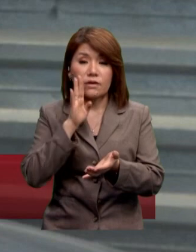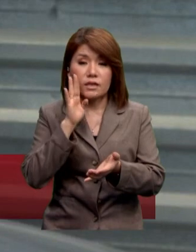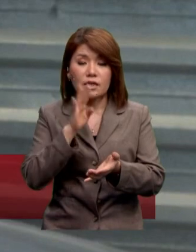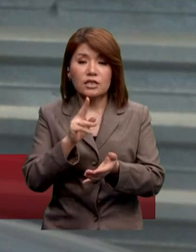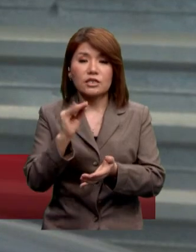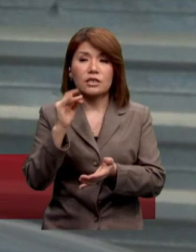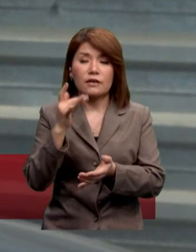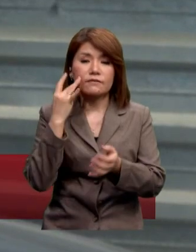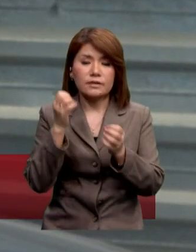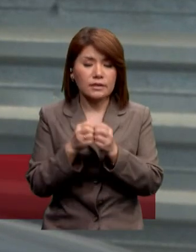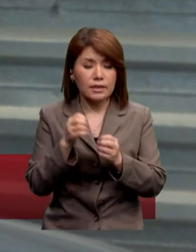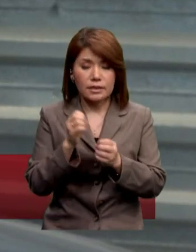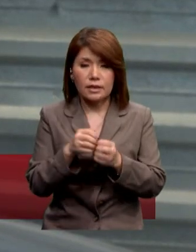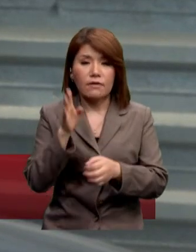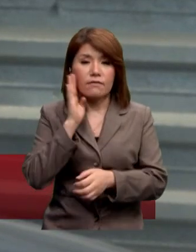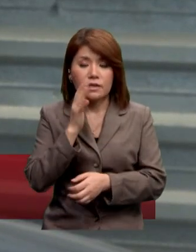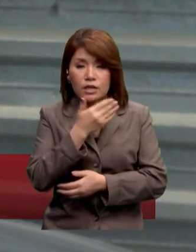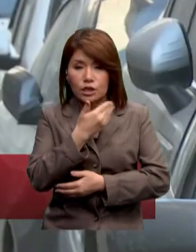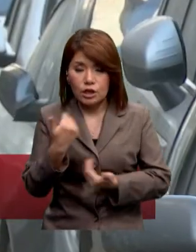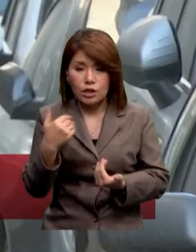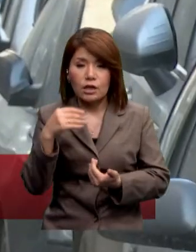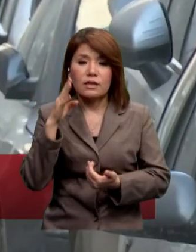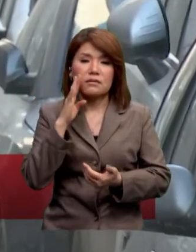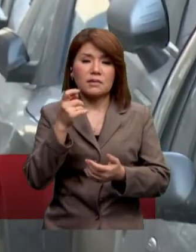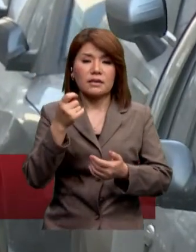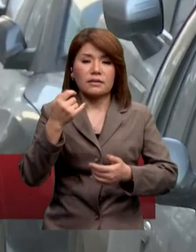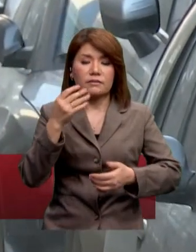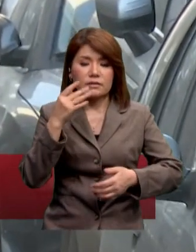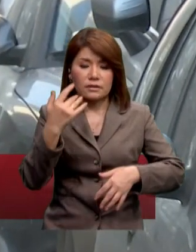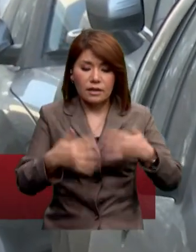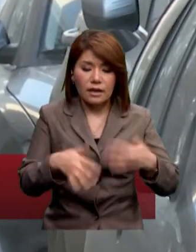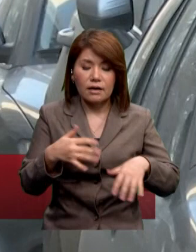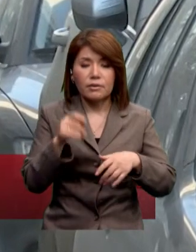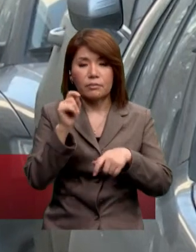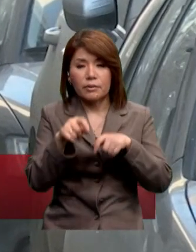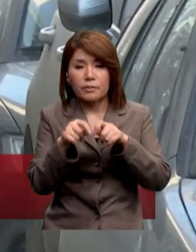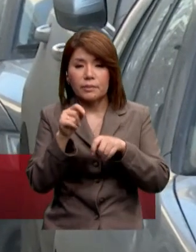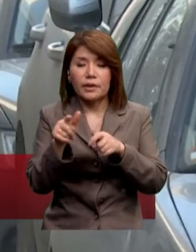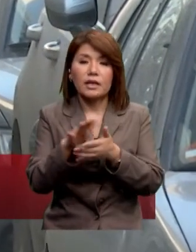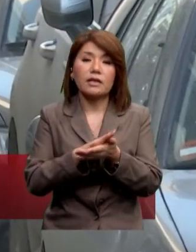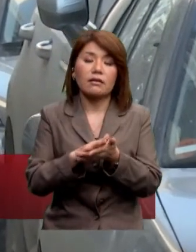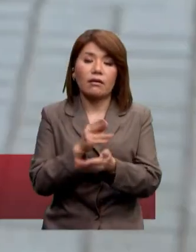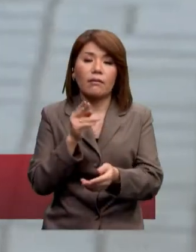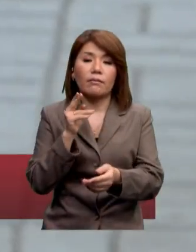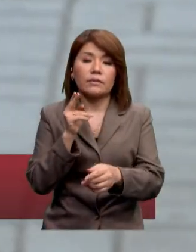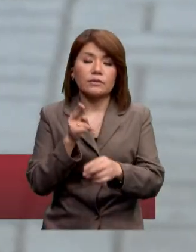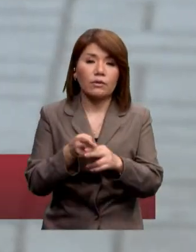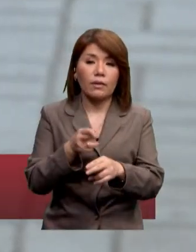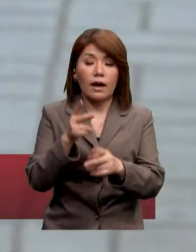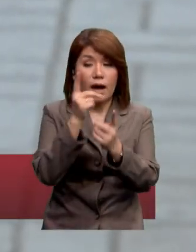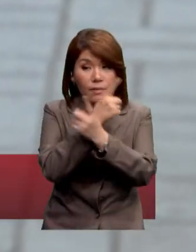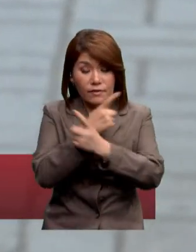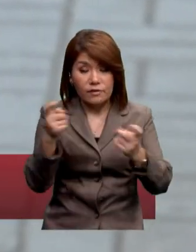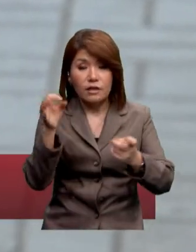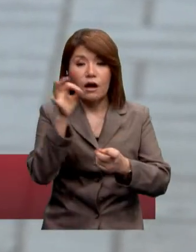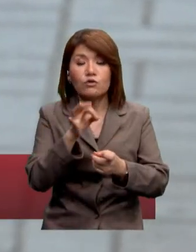ЖК наблюдает часто. То воды нет горячей, то напор еле слабый, а то и вовсе ее не подают. Объявление Астана Су Арнаса